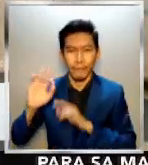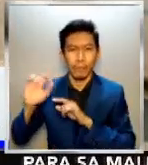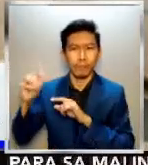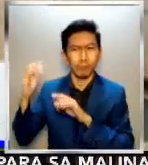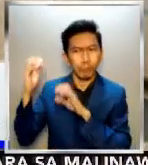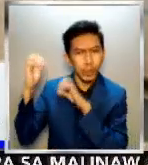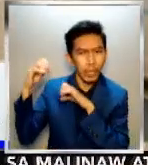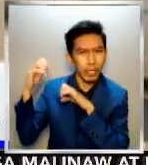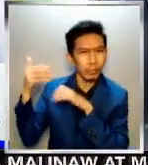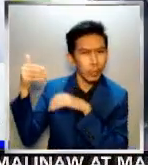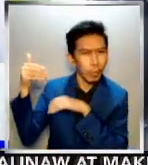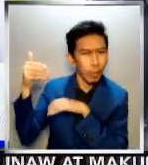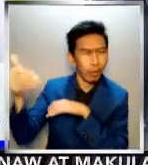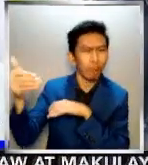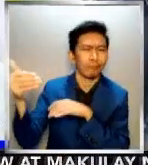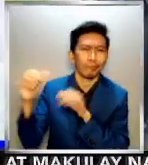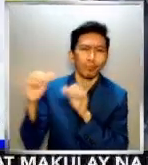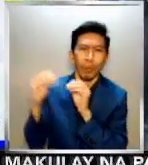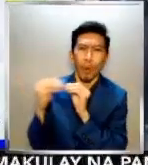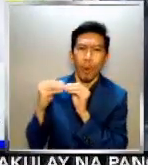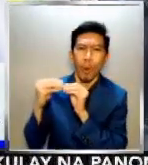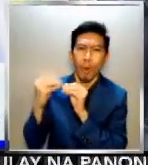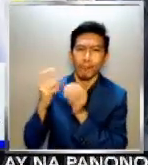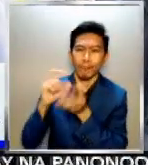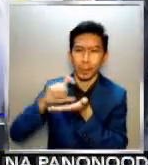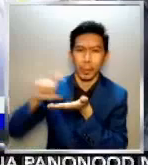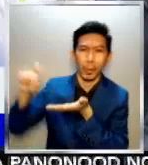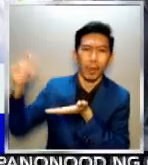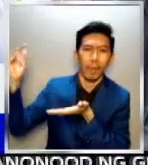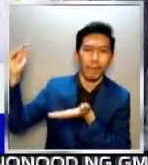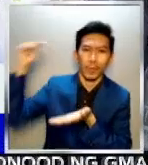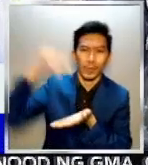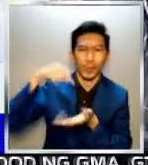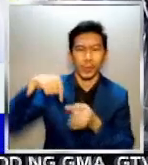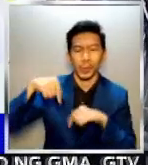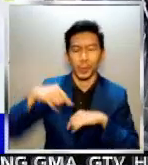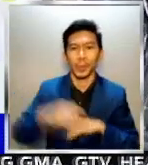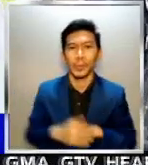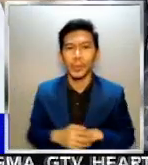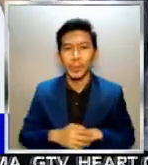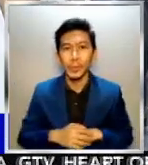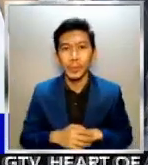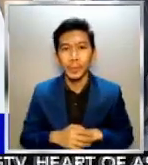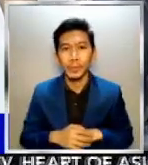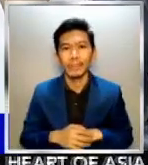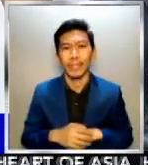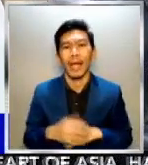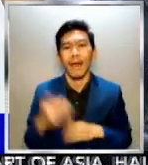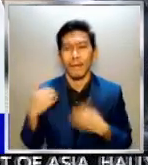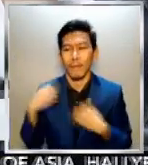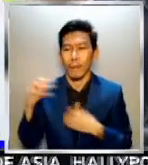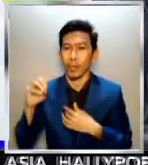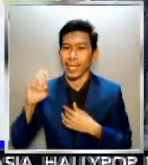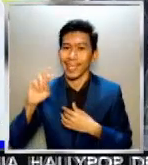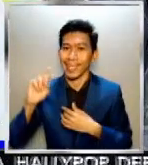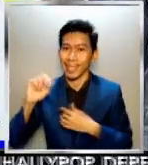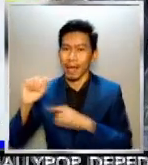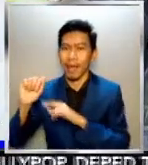para sa pribadong sektor. Sunod-sunod na yan, ha? Darating na sa 25 ang Moderna, and then July darating na